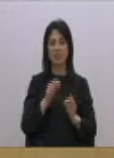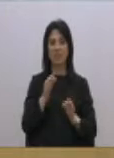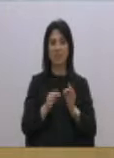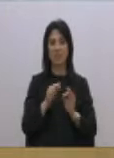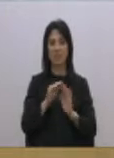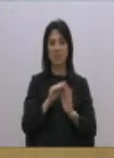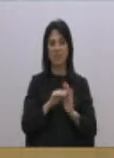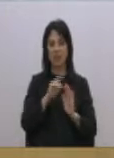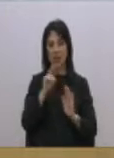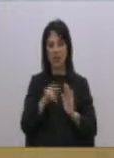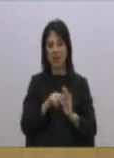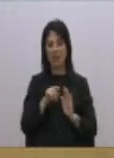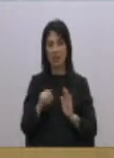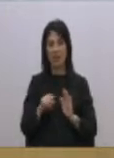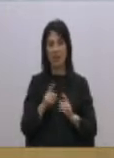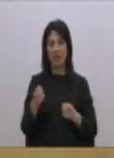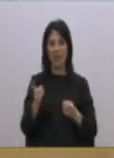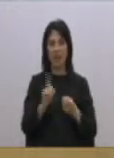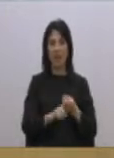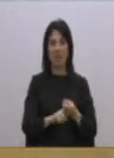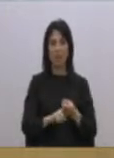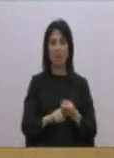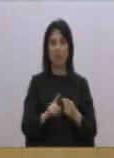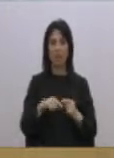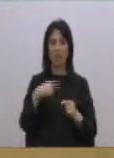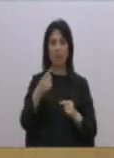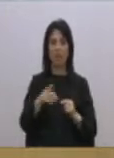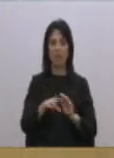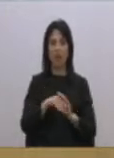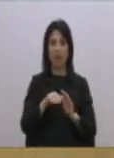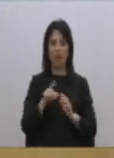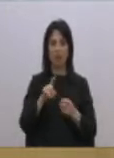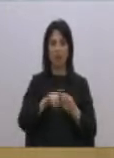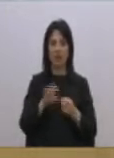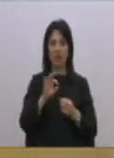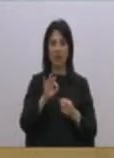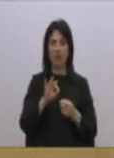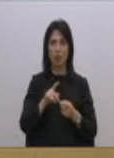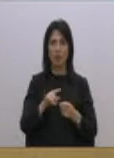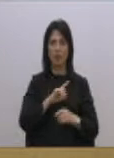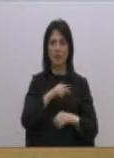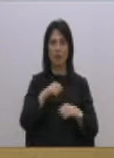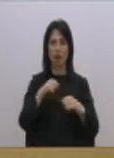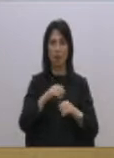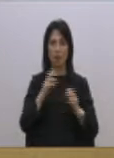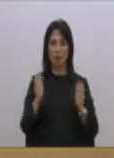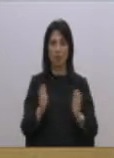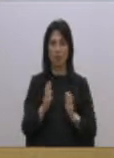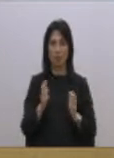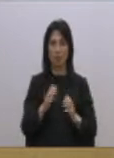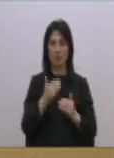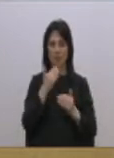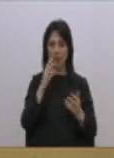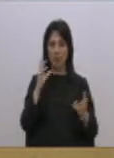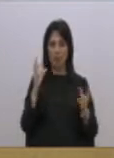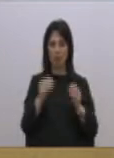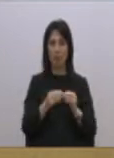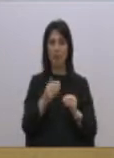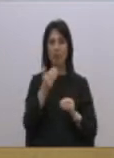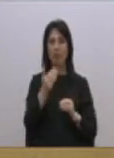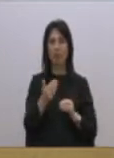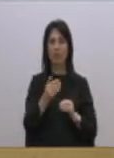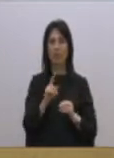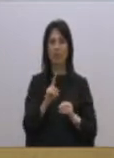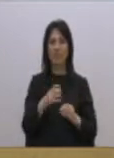სისტემის დაქვემდებარება დაკავშირებულია შემდგომ არჩევნებთან, დაკავშირებულია ძალაუფლების ინარჩუნებასთან და საბოლოო ჯამში თქვენ